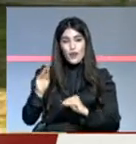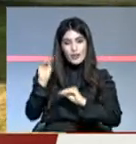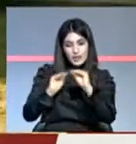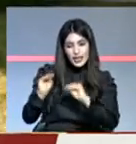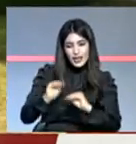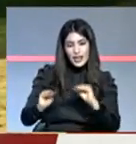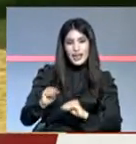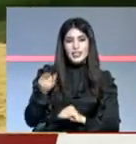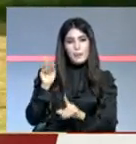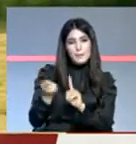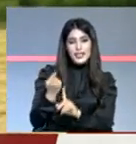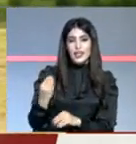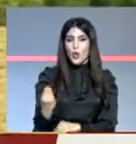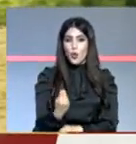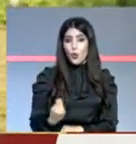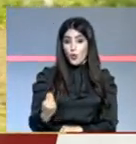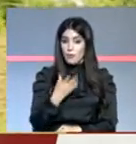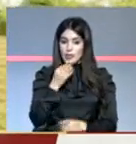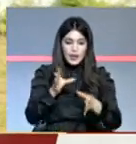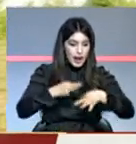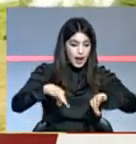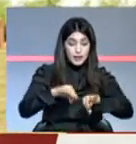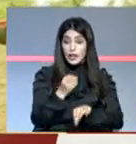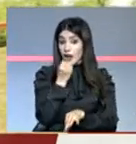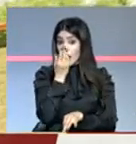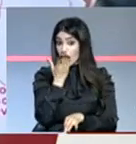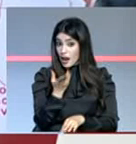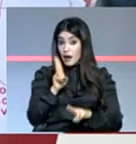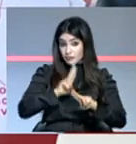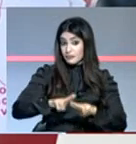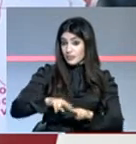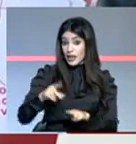في علاج الأطفال. عملنا حديقة كذلك سنكملها